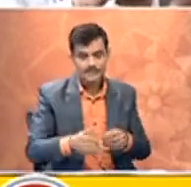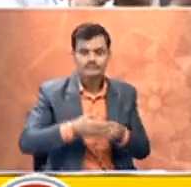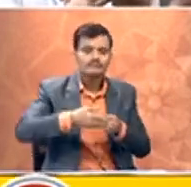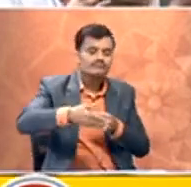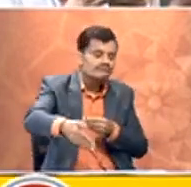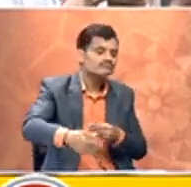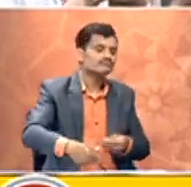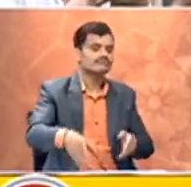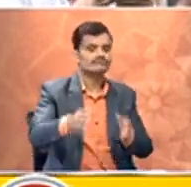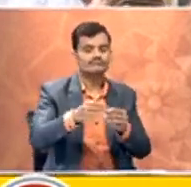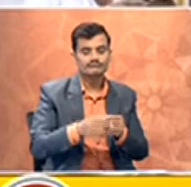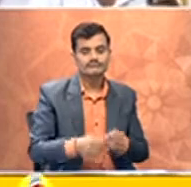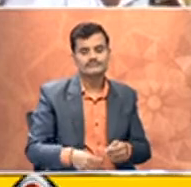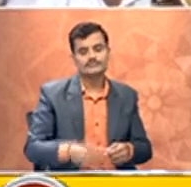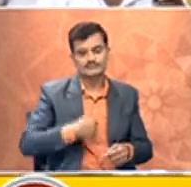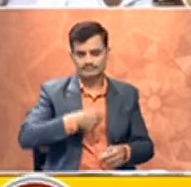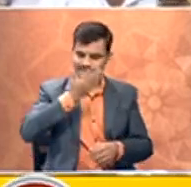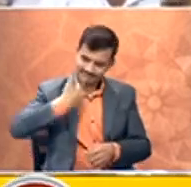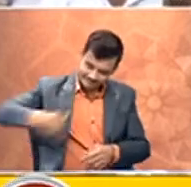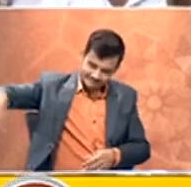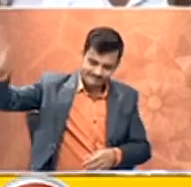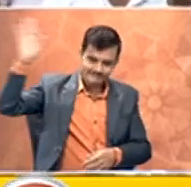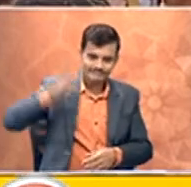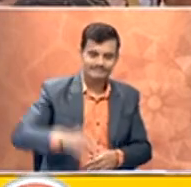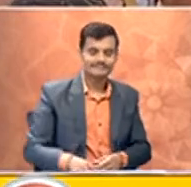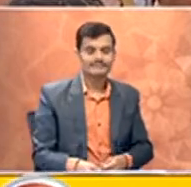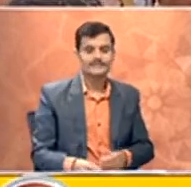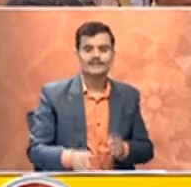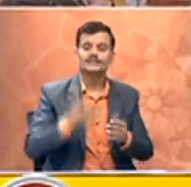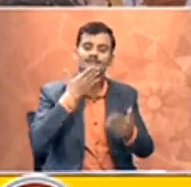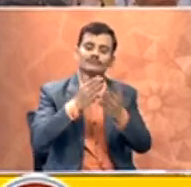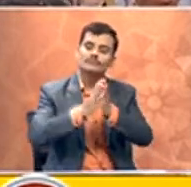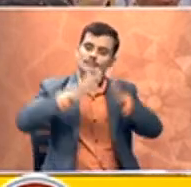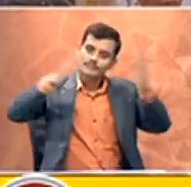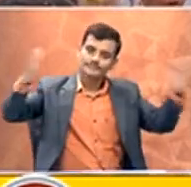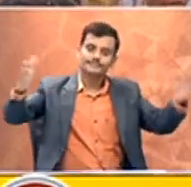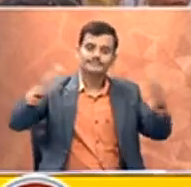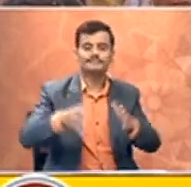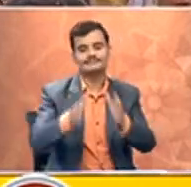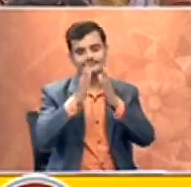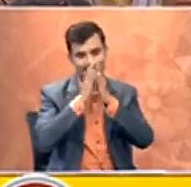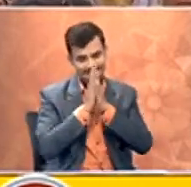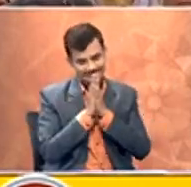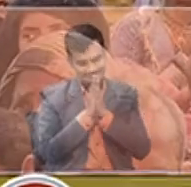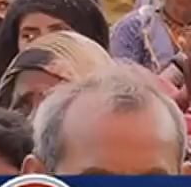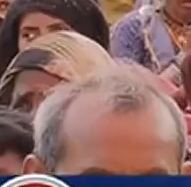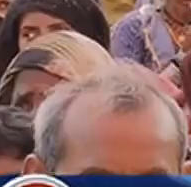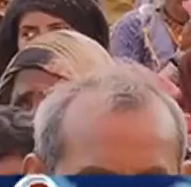के लिए मुझे विदा दीजिए। बहुत बहुत धन्यवाद। नमस्कार।